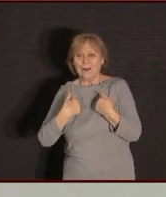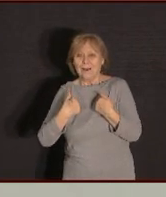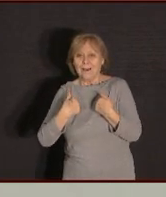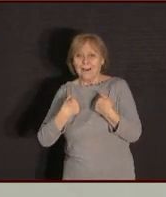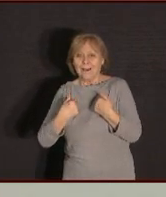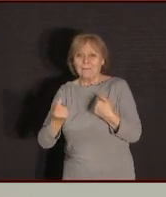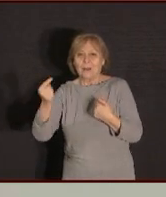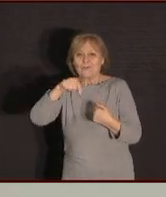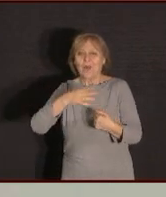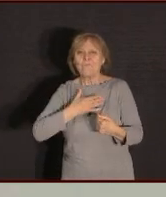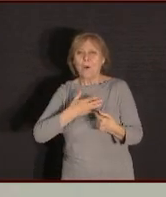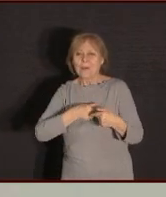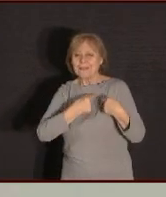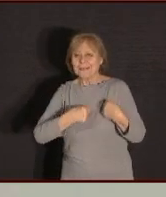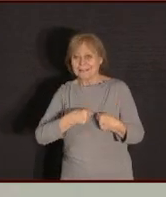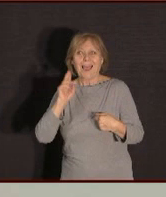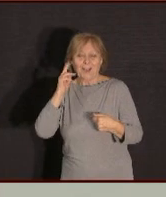vstopili v moje srce gluhi.